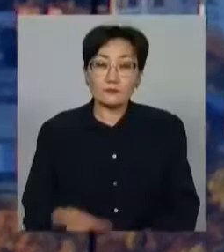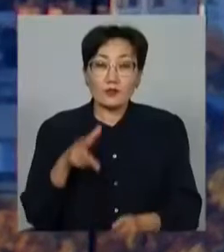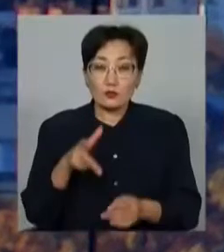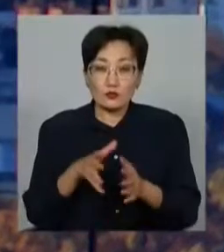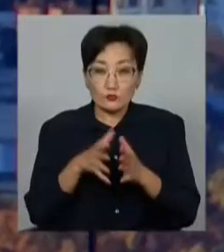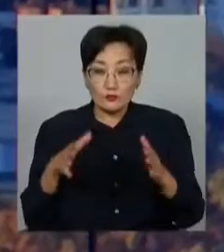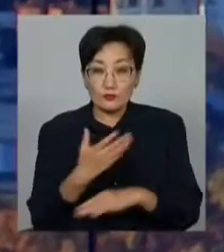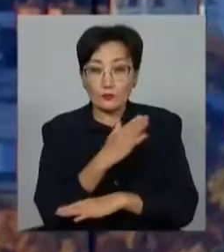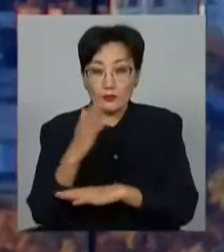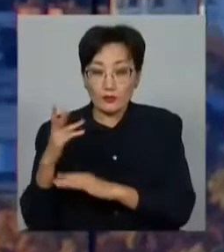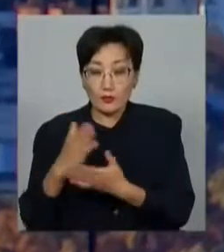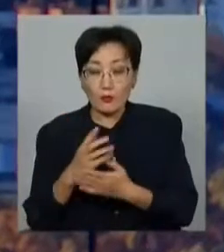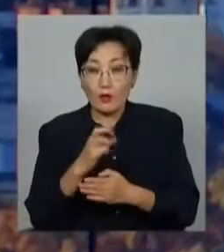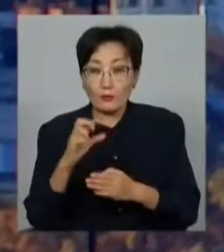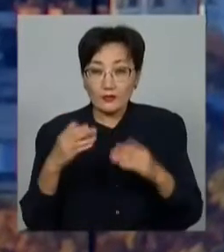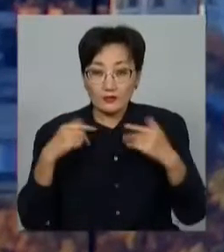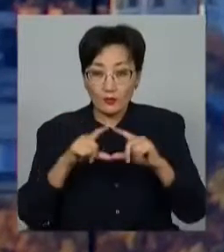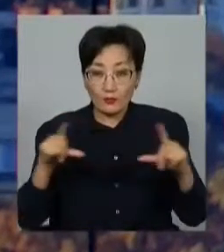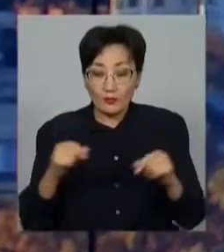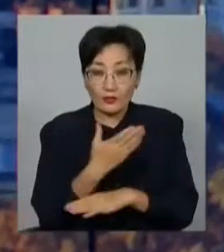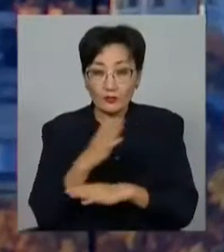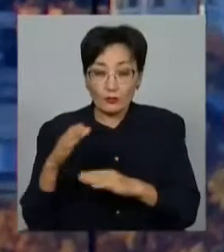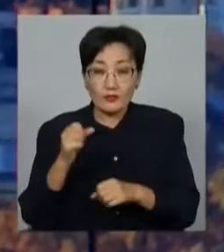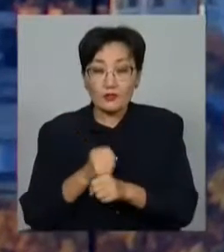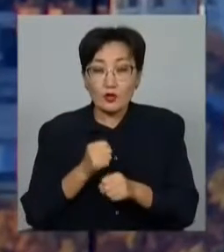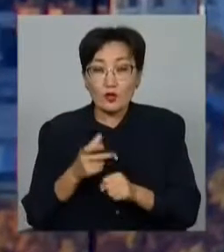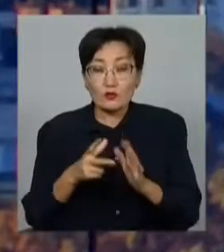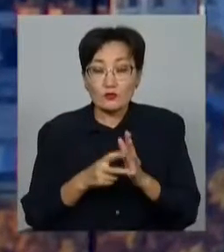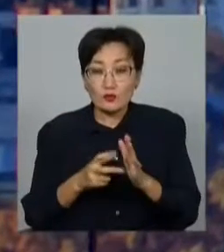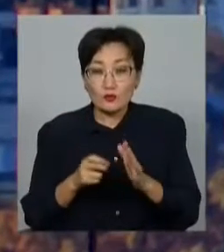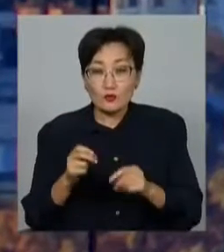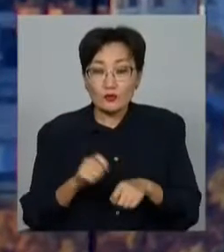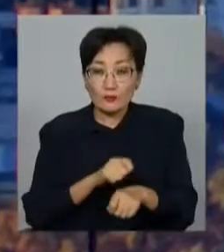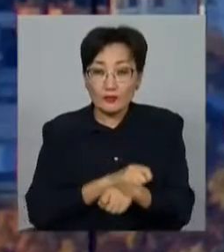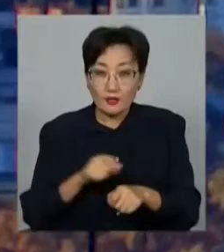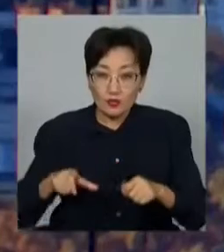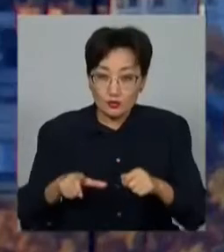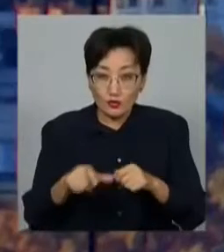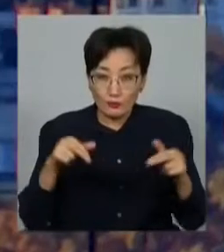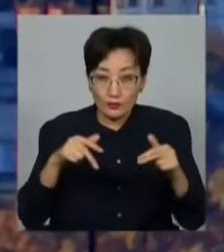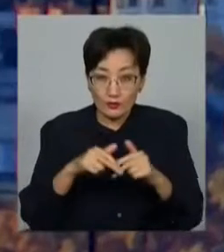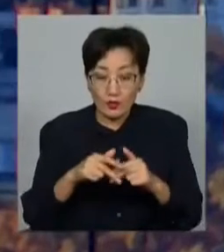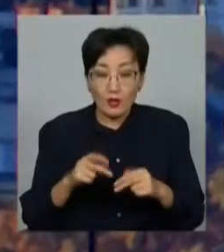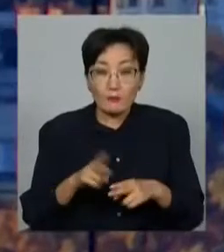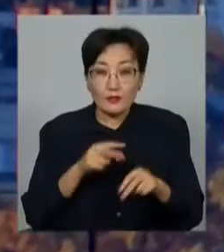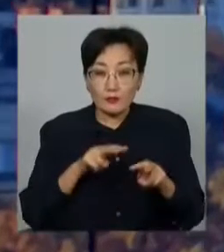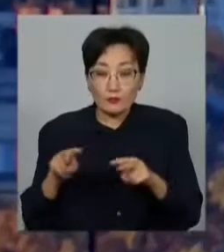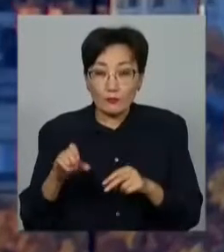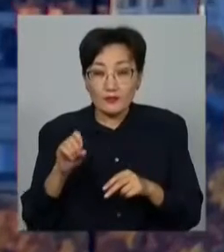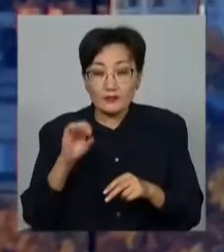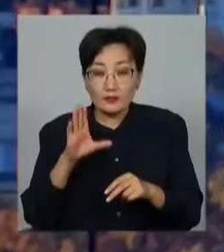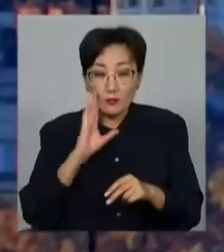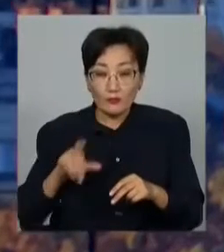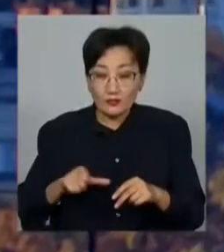3000-нан аса жасыл желегі бар ботаникалық бақша. Ағаштан жасалған 800 метрлік жаяу жүргіншілер жолы. Бұған дейін қараусыз жатқан Есентай